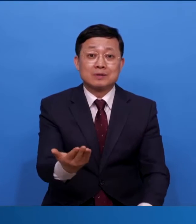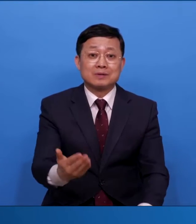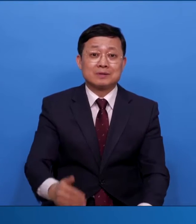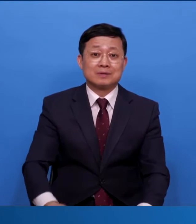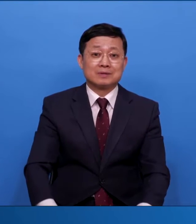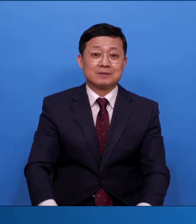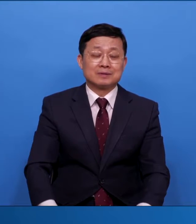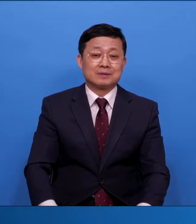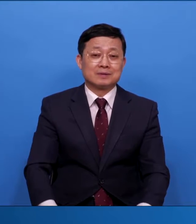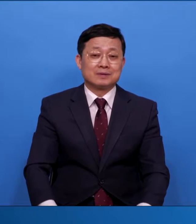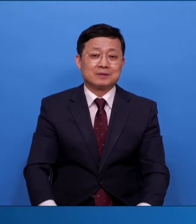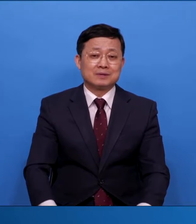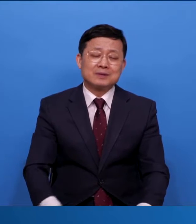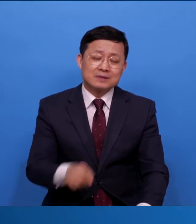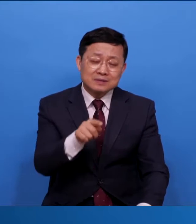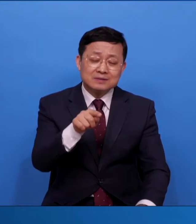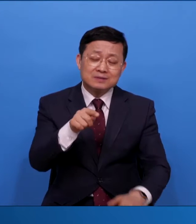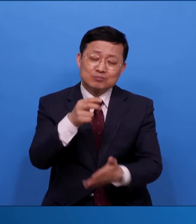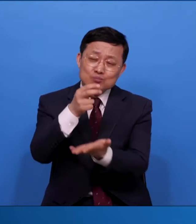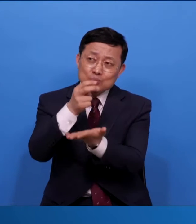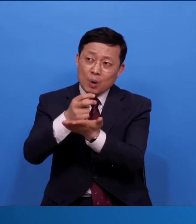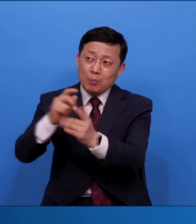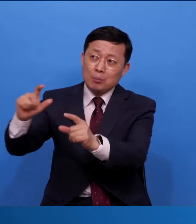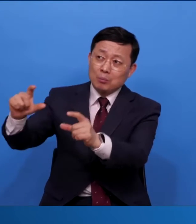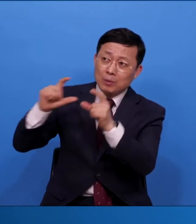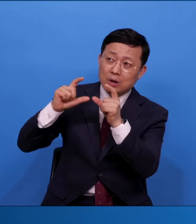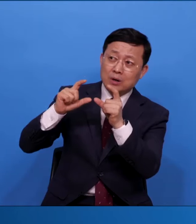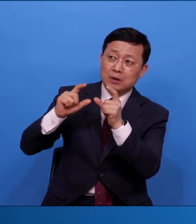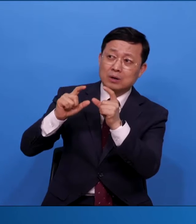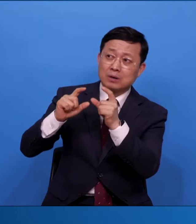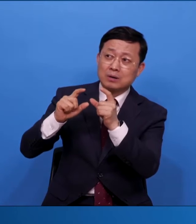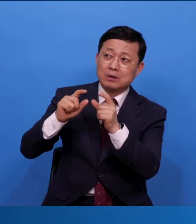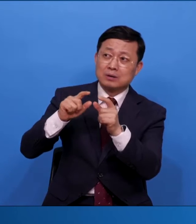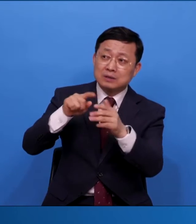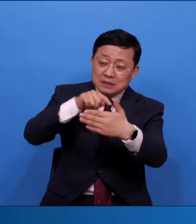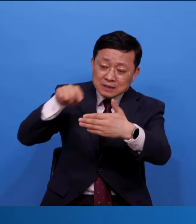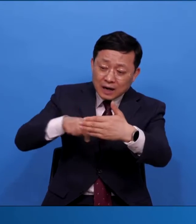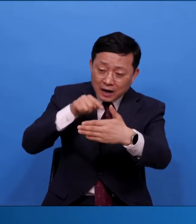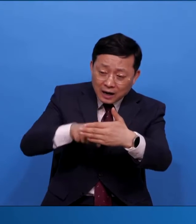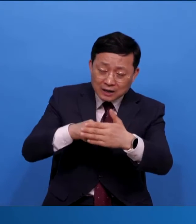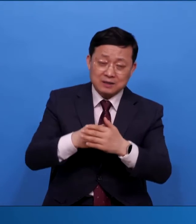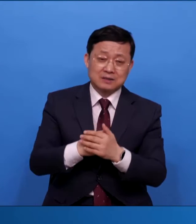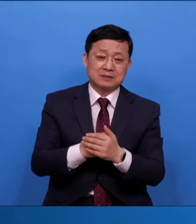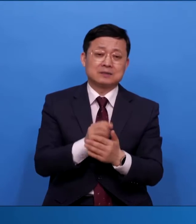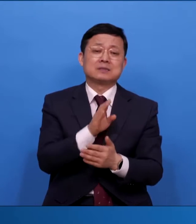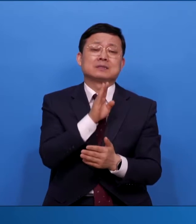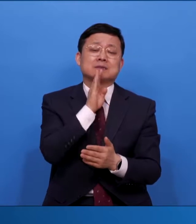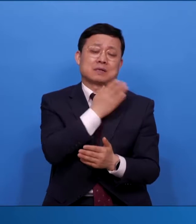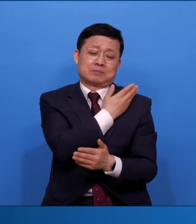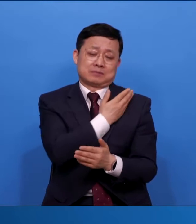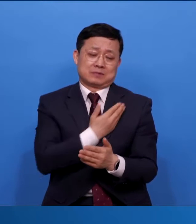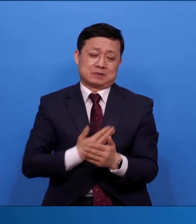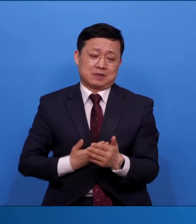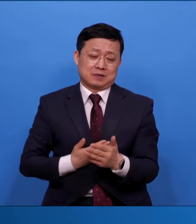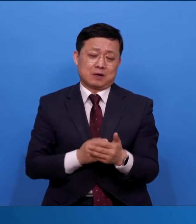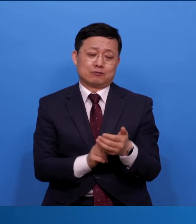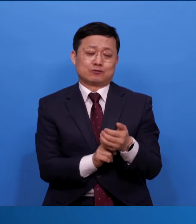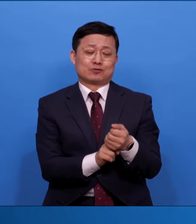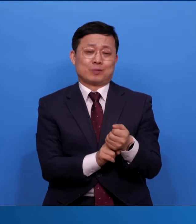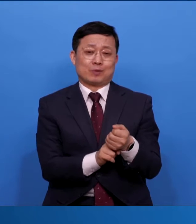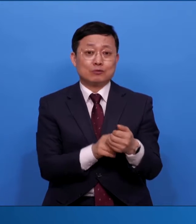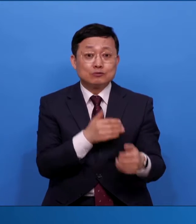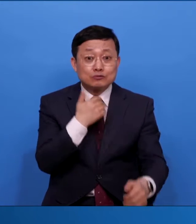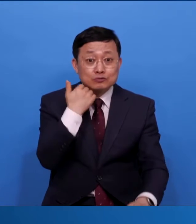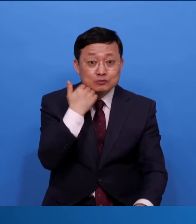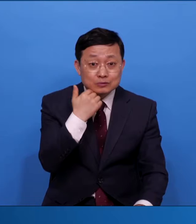如果你们去教会成了违法的话，这不是一个普通的问题. 이 속에서 참 제자가 나왔는데 어떤 제자들이 나왔는가 하니까